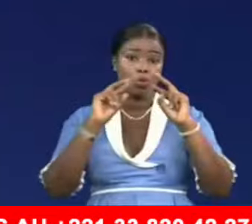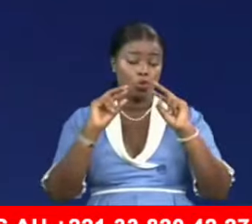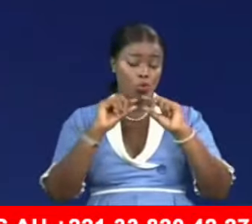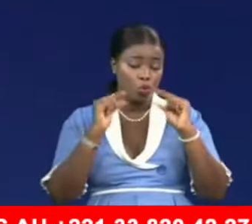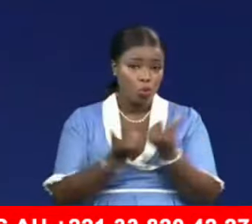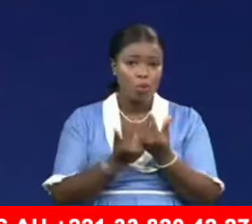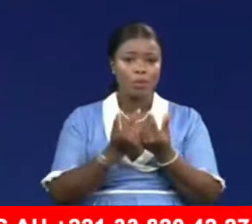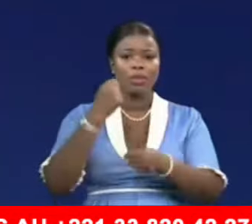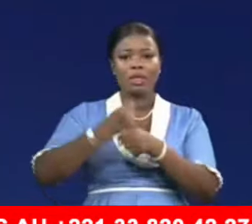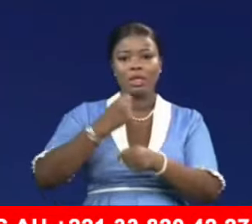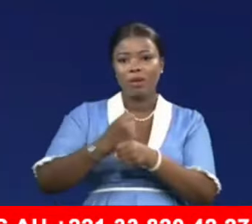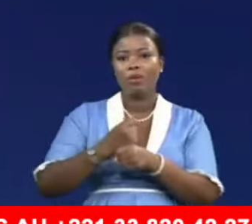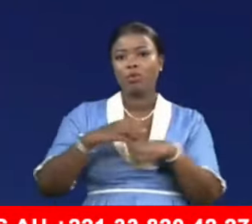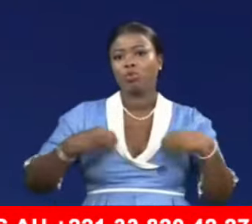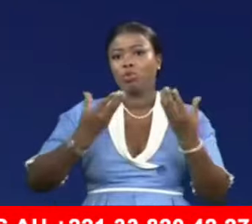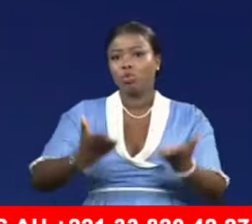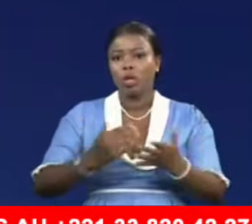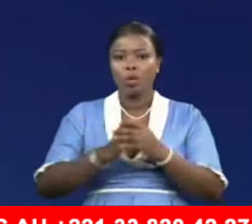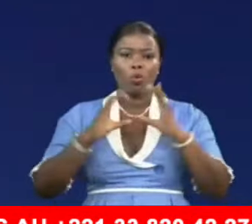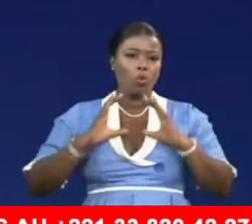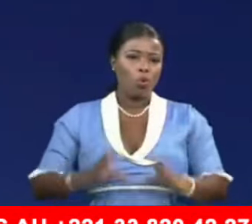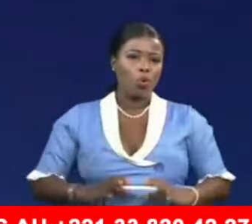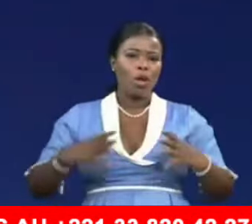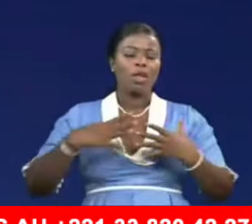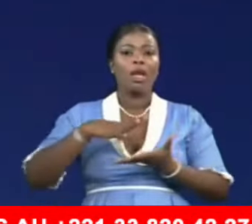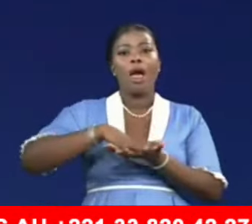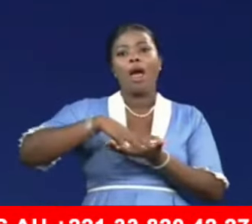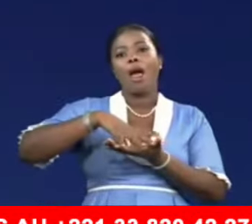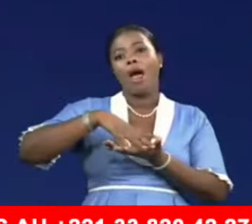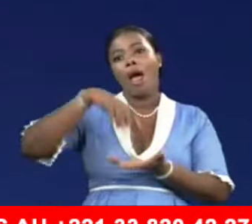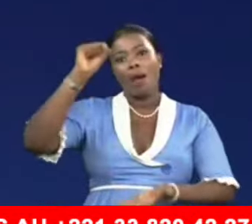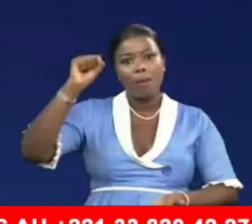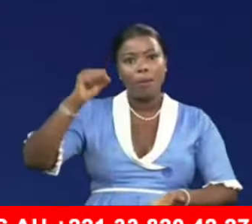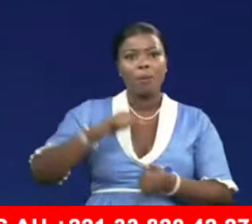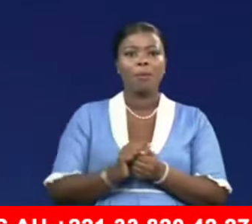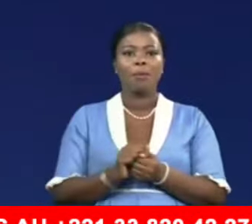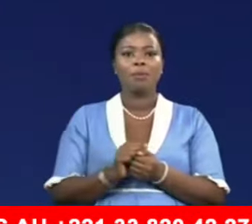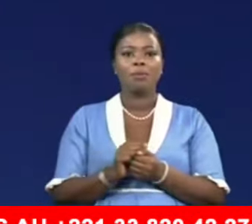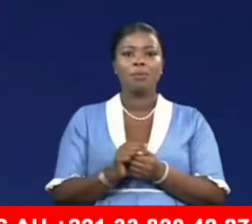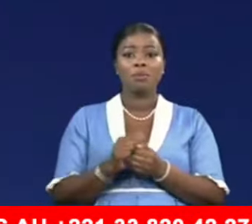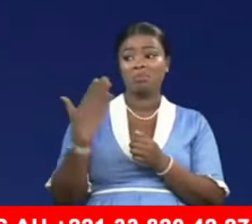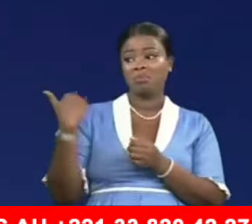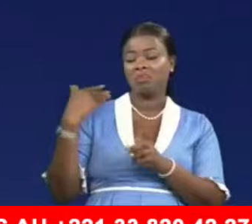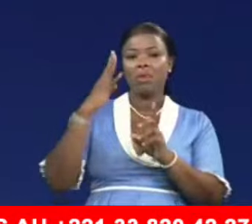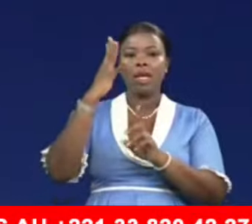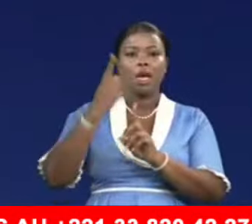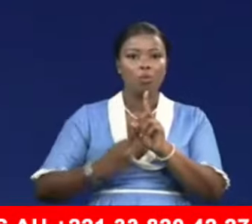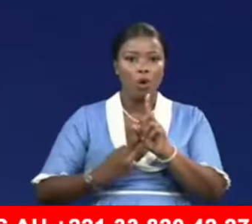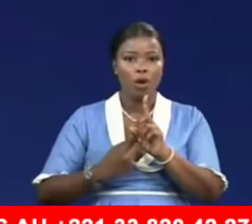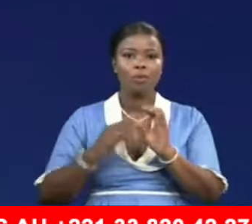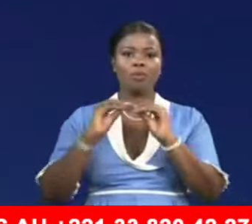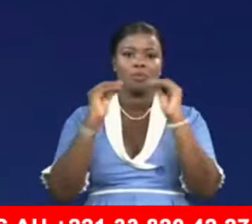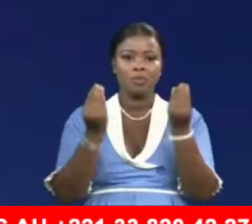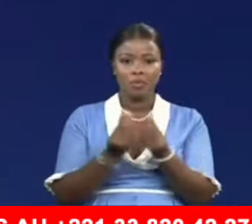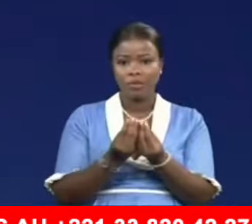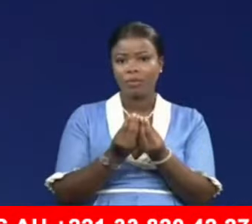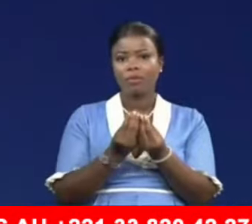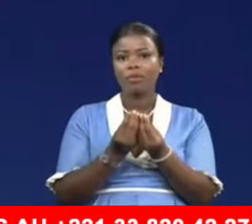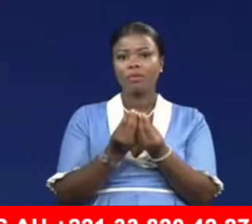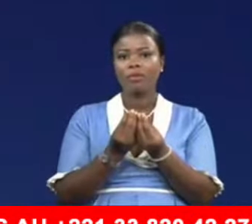s'est donné corps et âmes sans réput durant ces 4 derniers mois à organisé des retraites